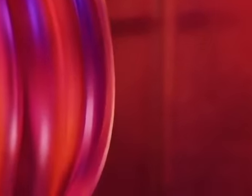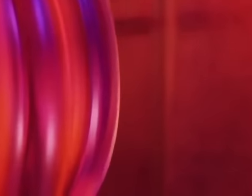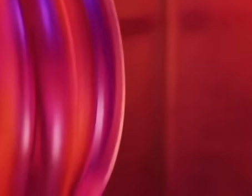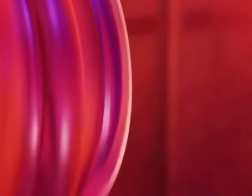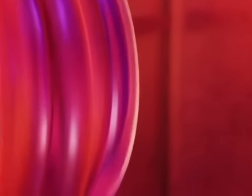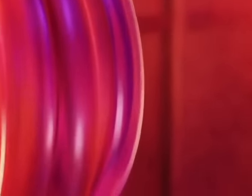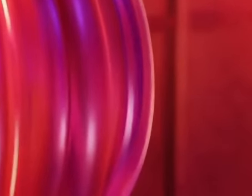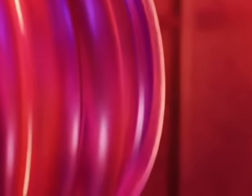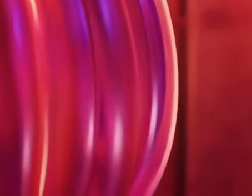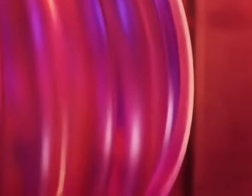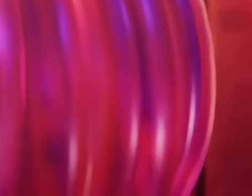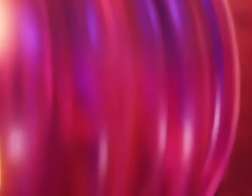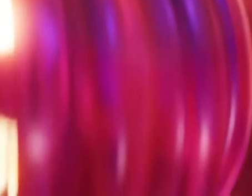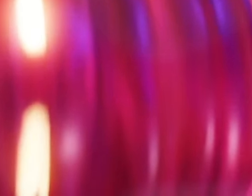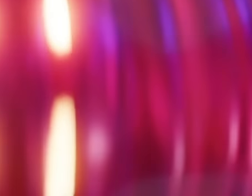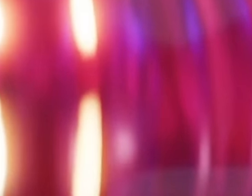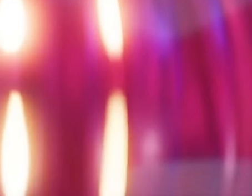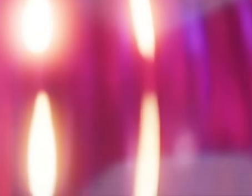وَجَعَلْهُ لَنَا